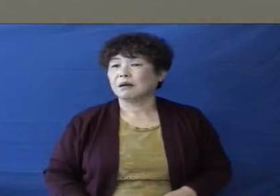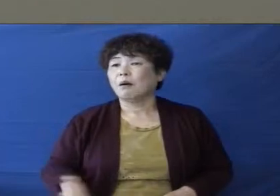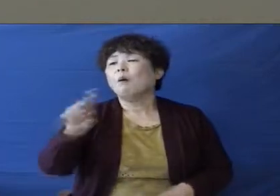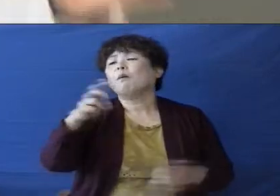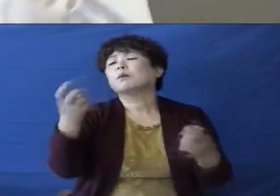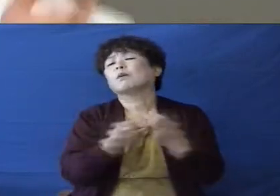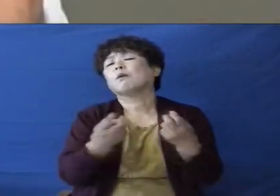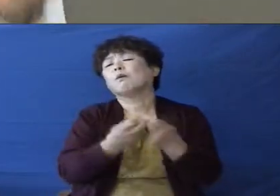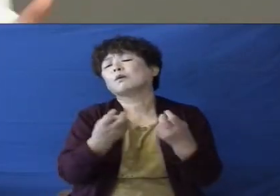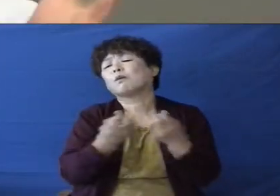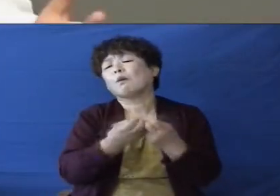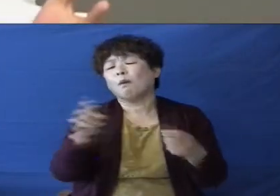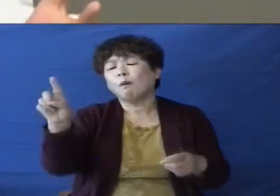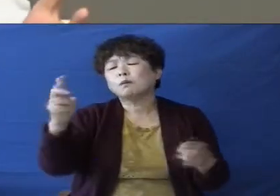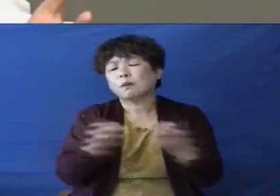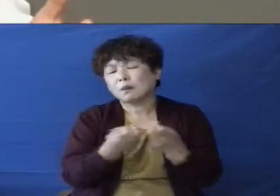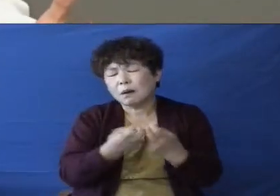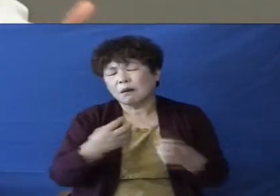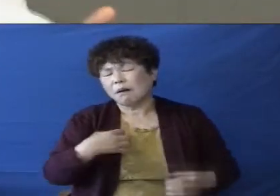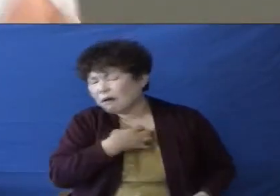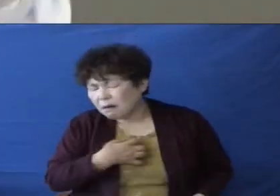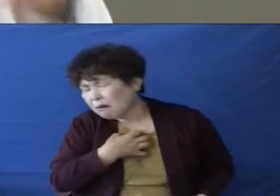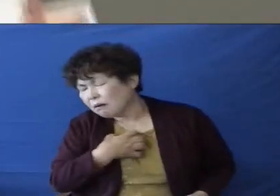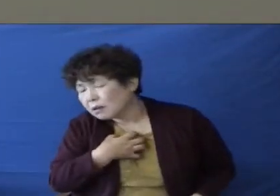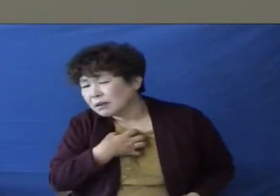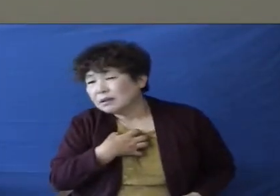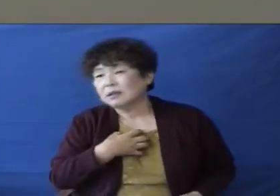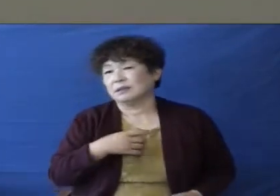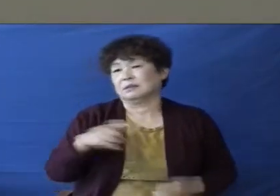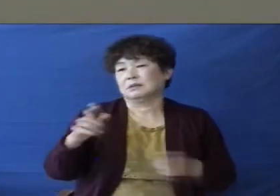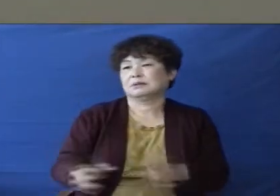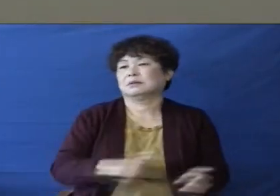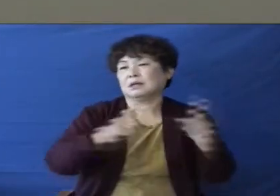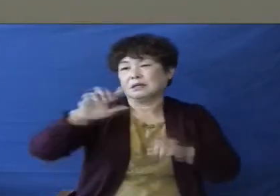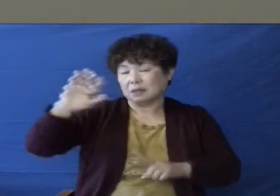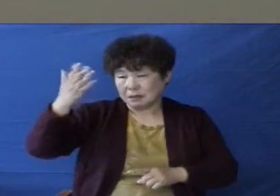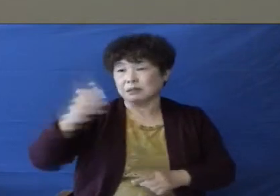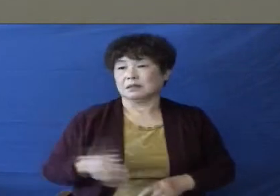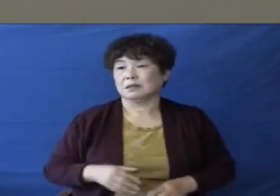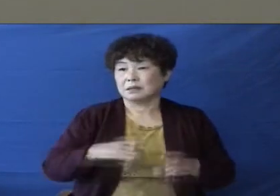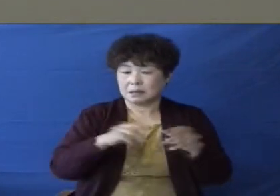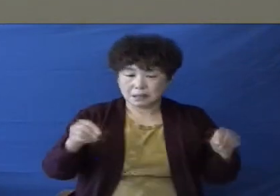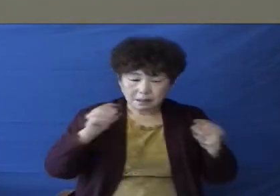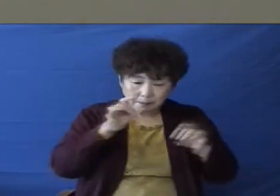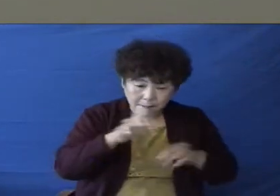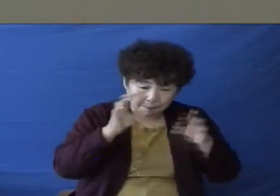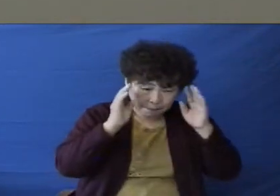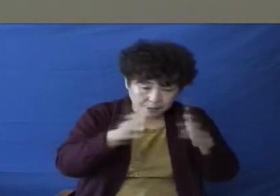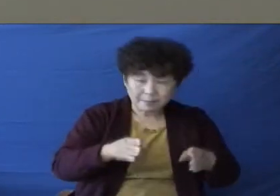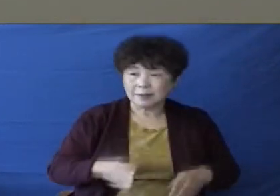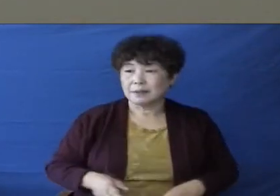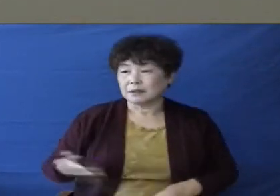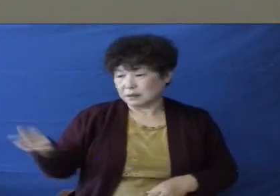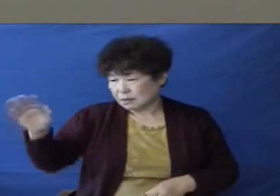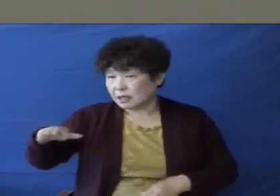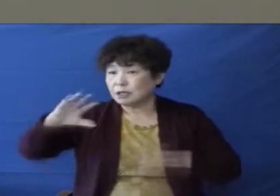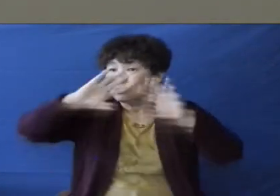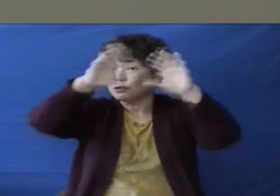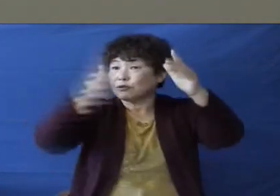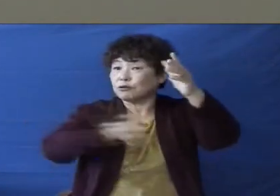어떻게 하지 어떻게 하지가 그들의 진리처럼 되어 있어요 하늘의 사람은